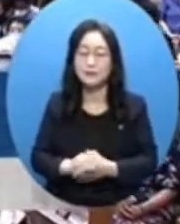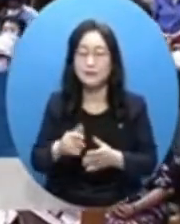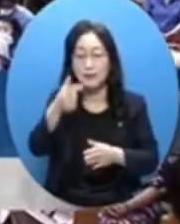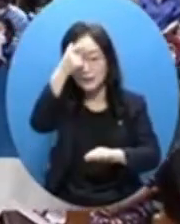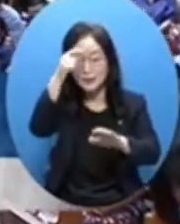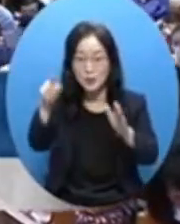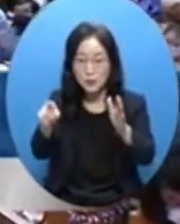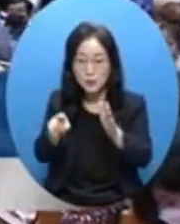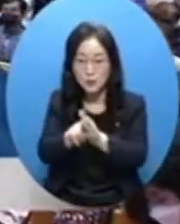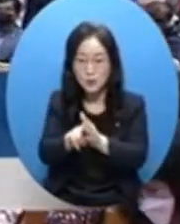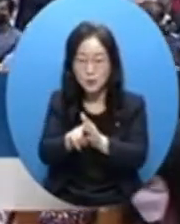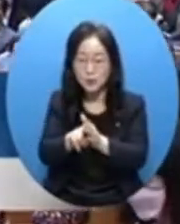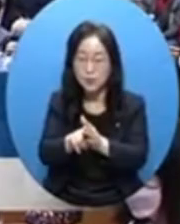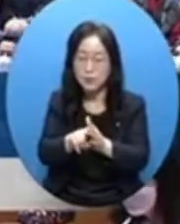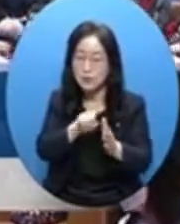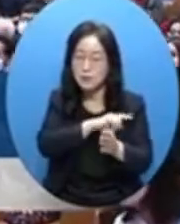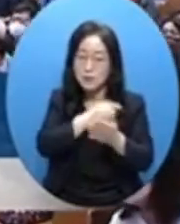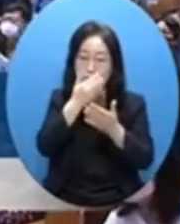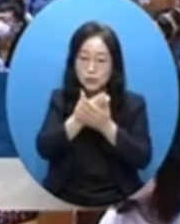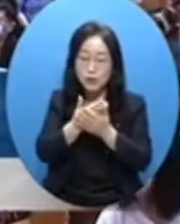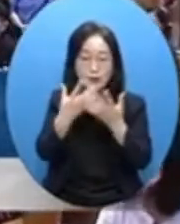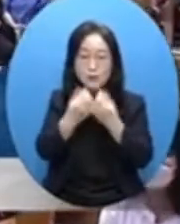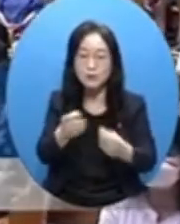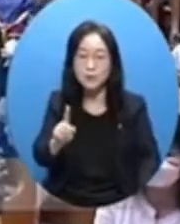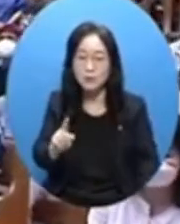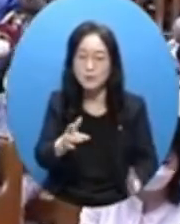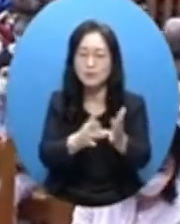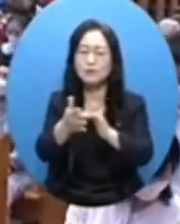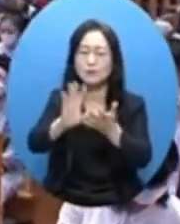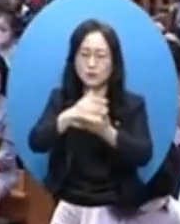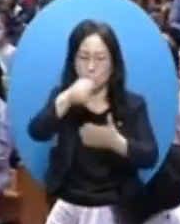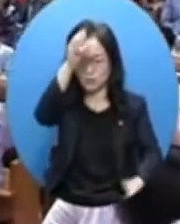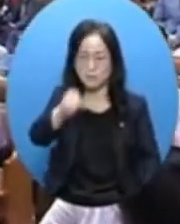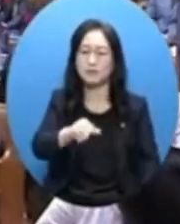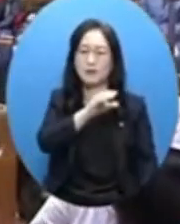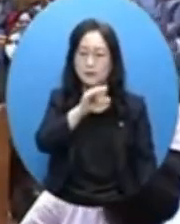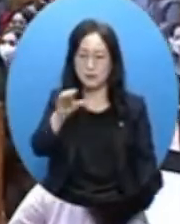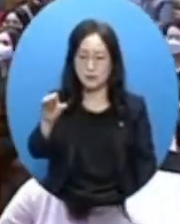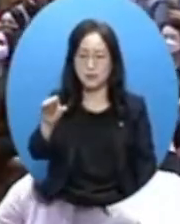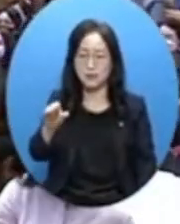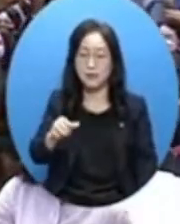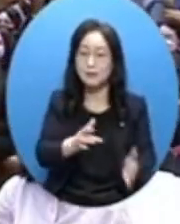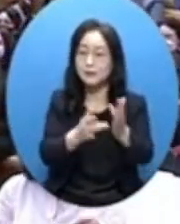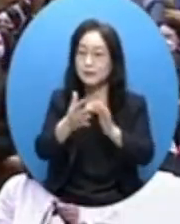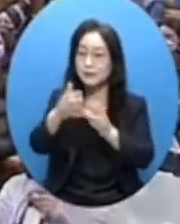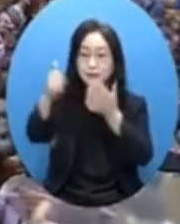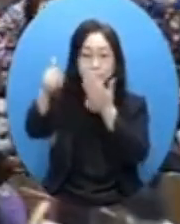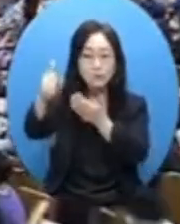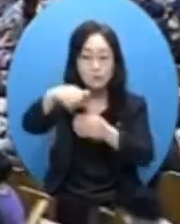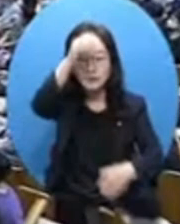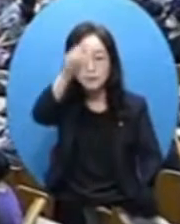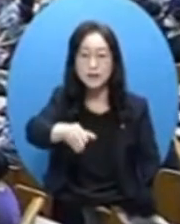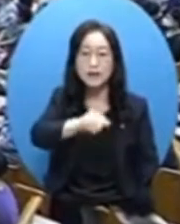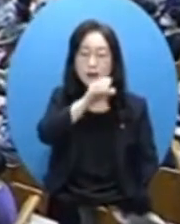기독교 신앙의 핵심은 예수 그리스도의 십자가입니다. 예수님께서